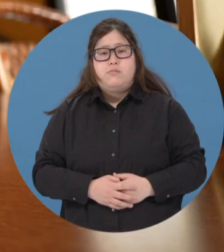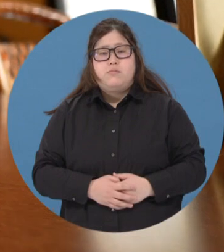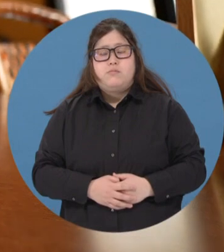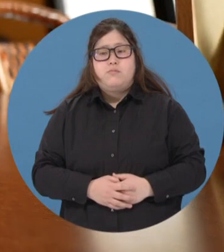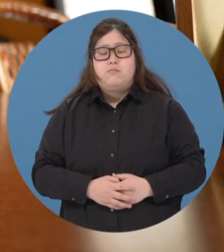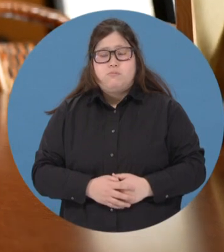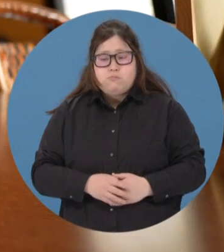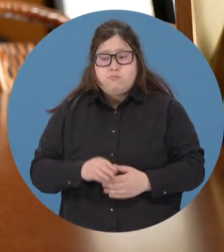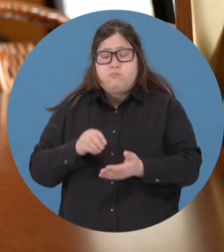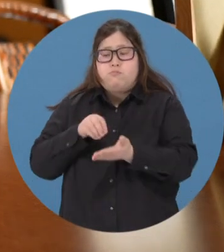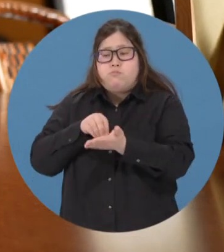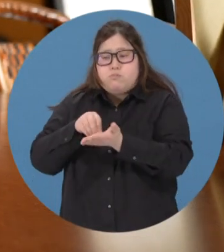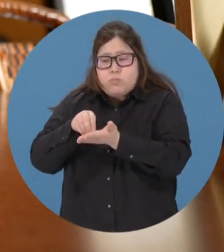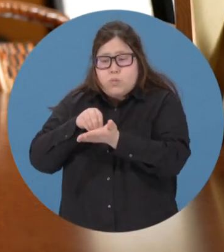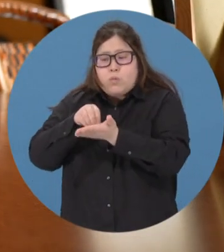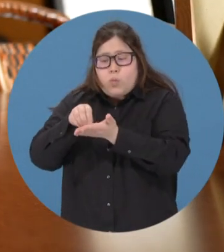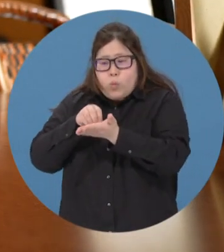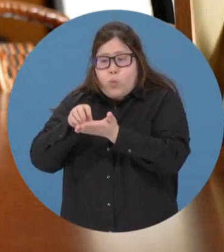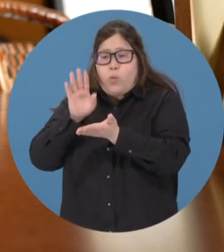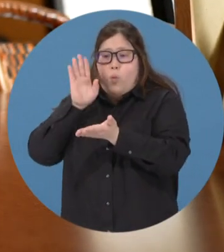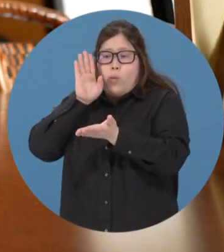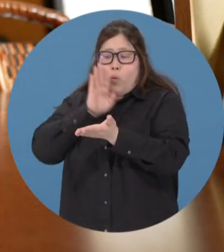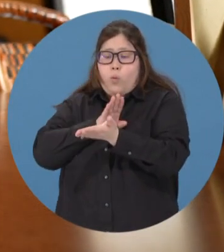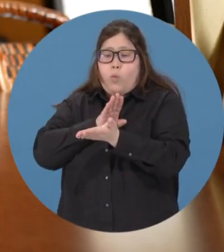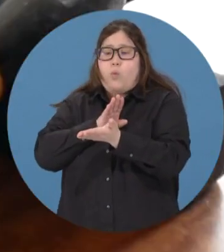擦り心地が滑らかですね。